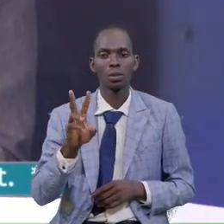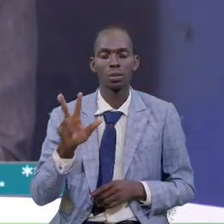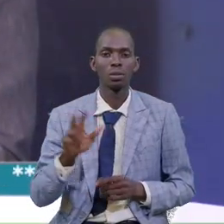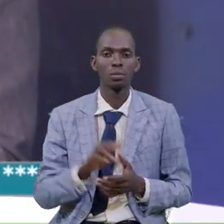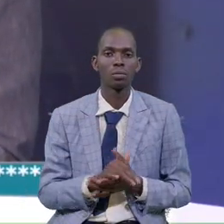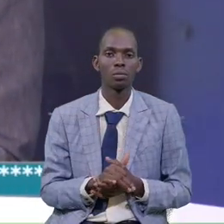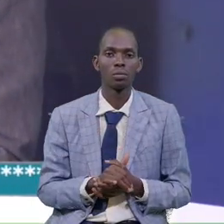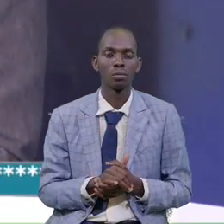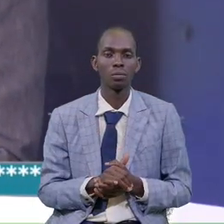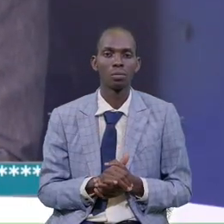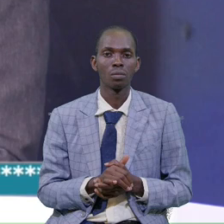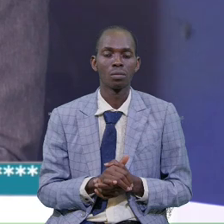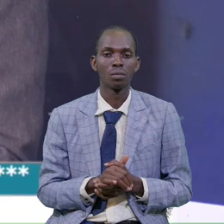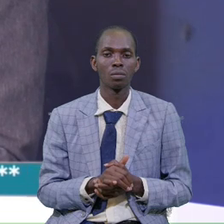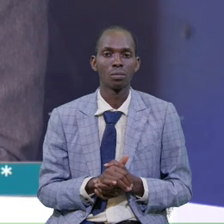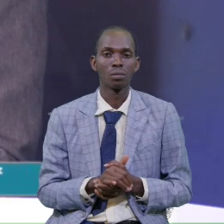Again,